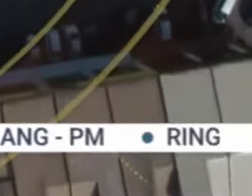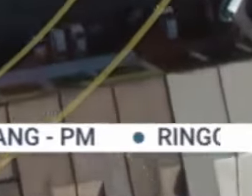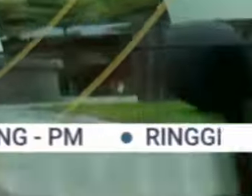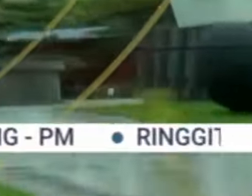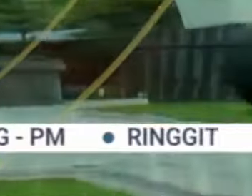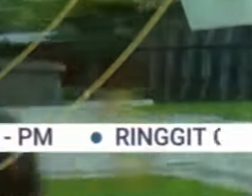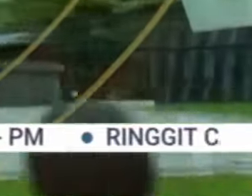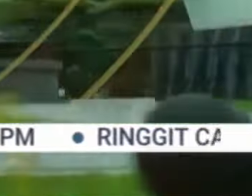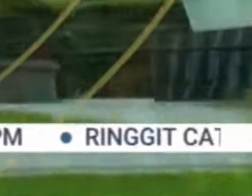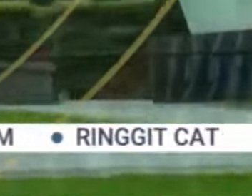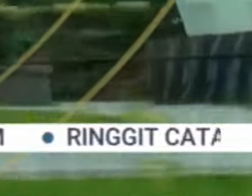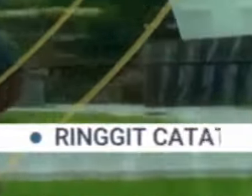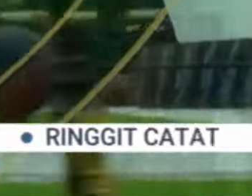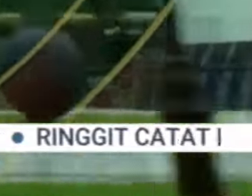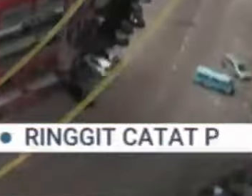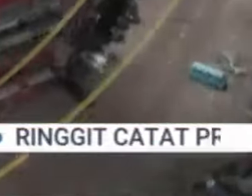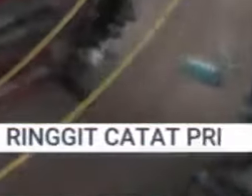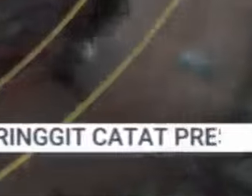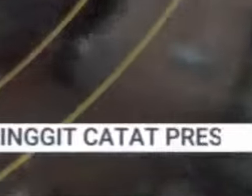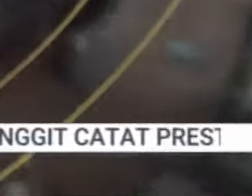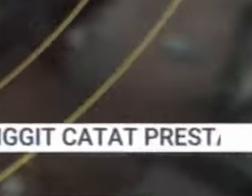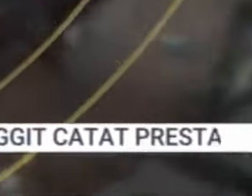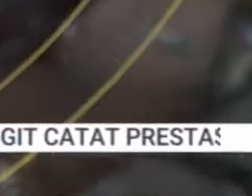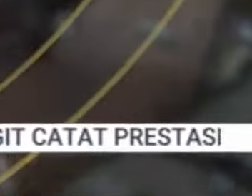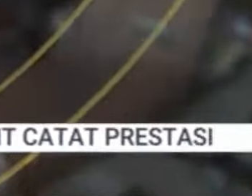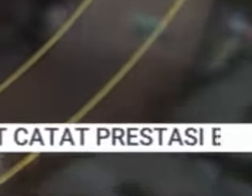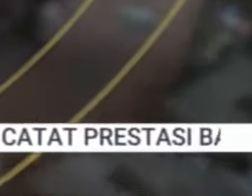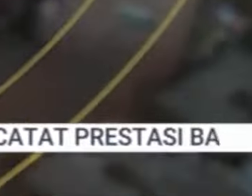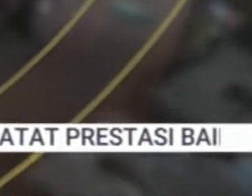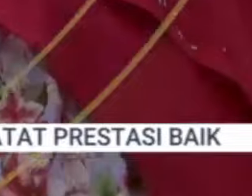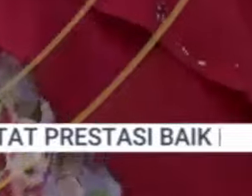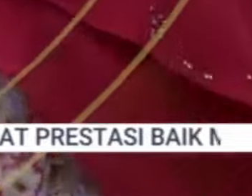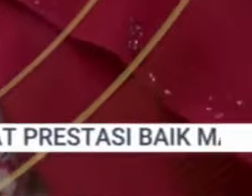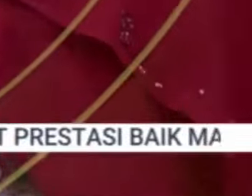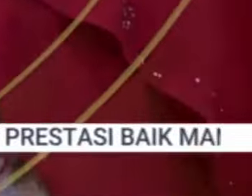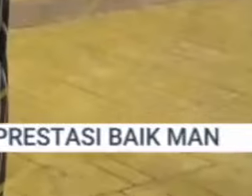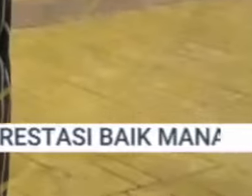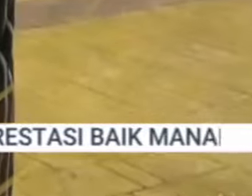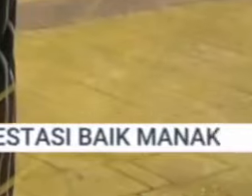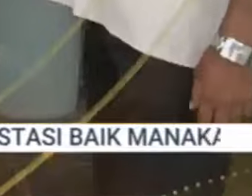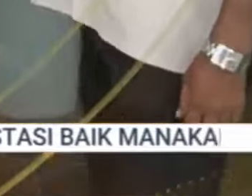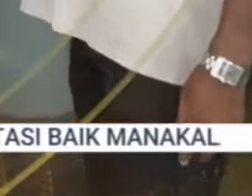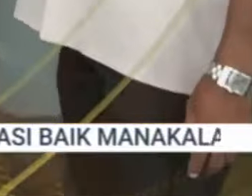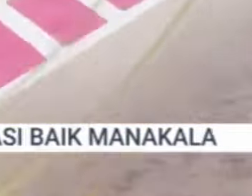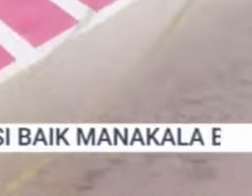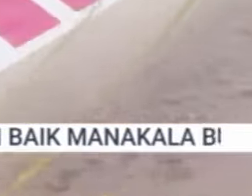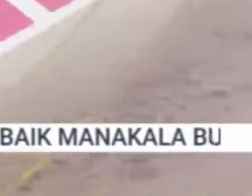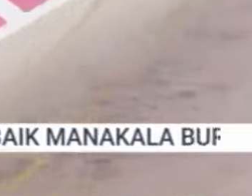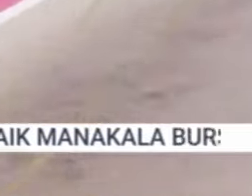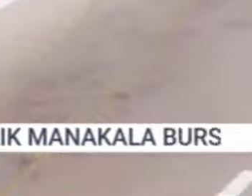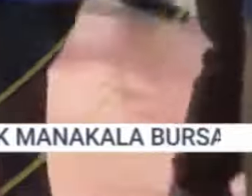September 2024, lebih 65,000 pengundi di Dewan Negeri Mahkota Kluang Johor akan